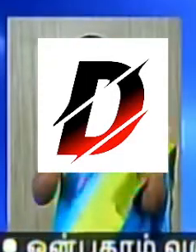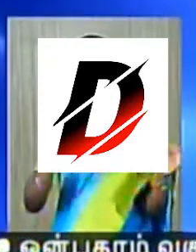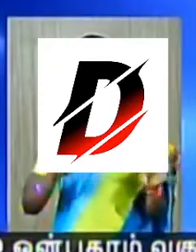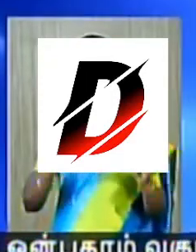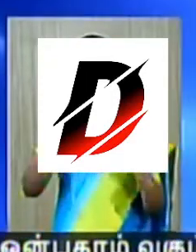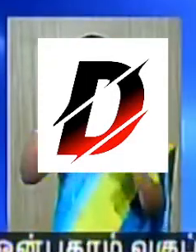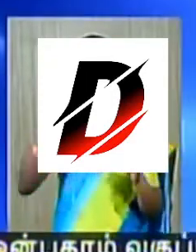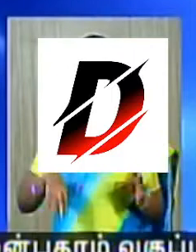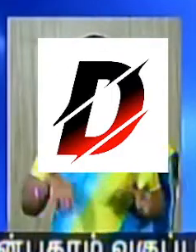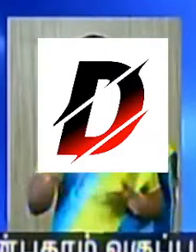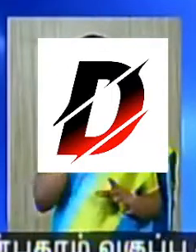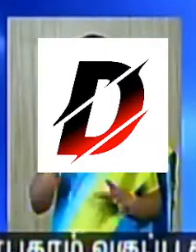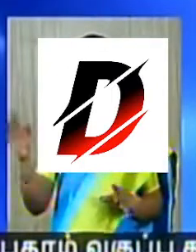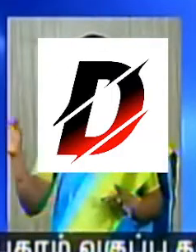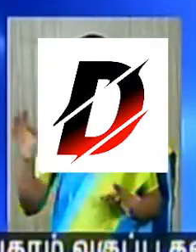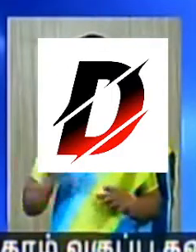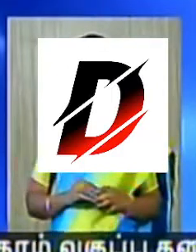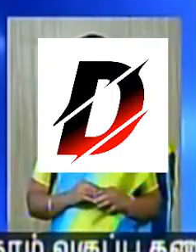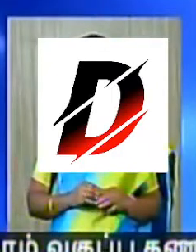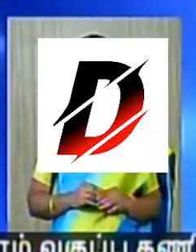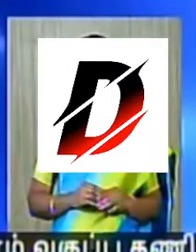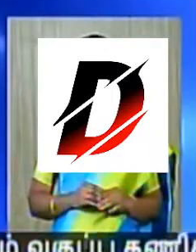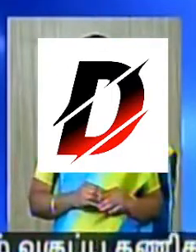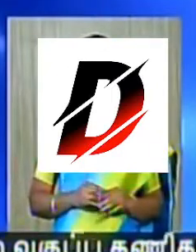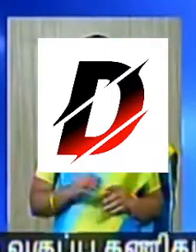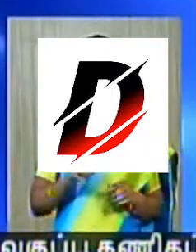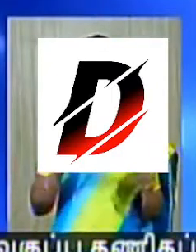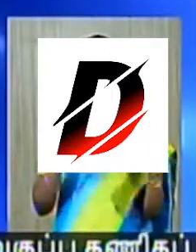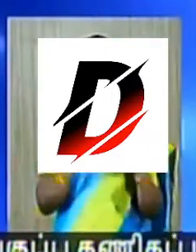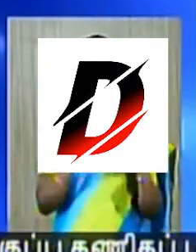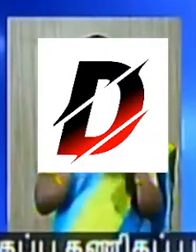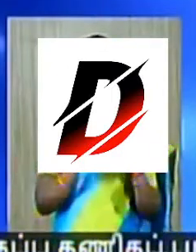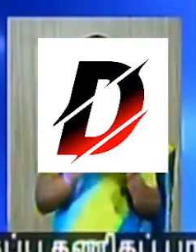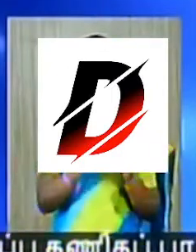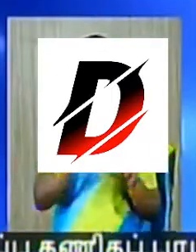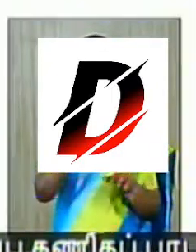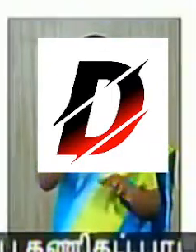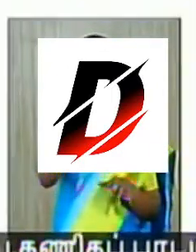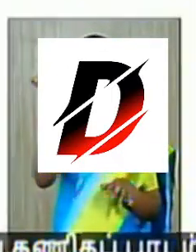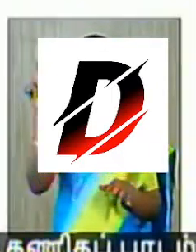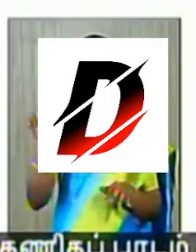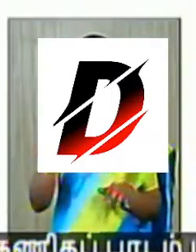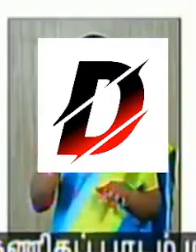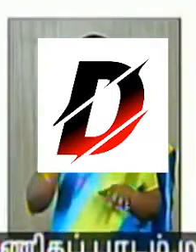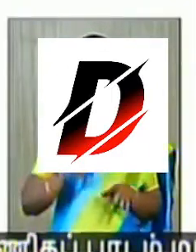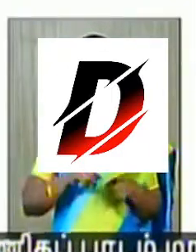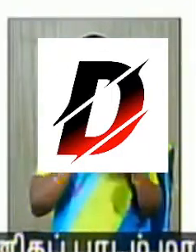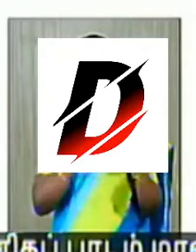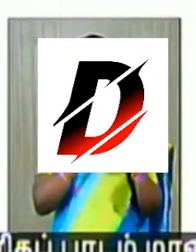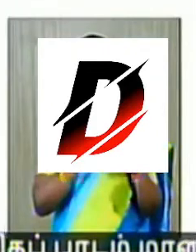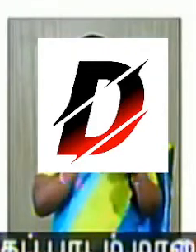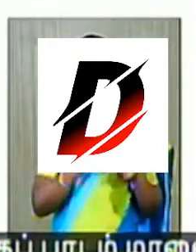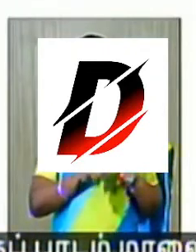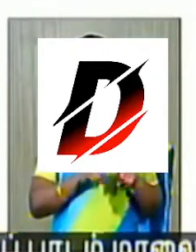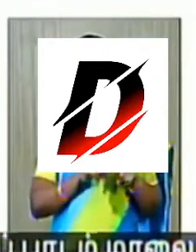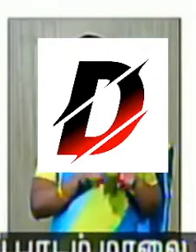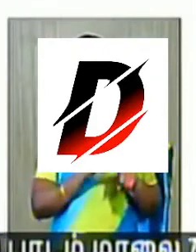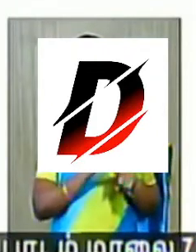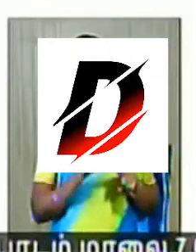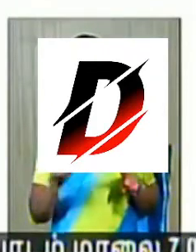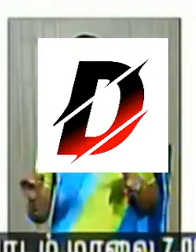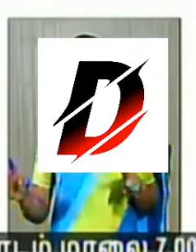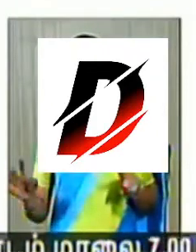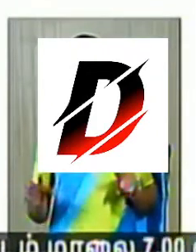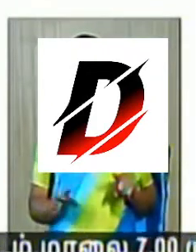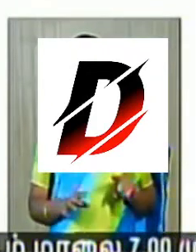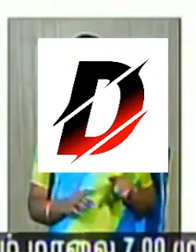நம்ம அத்தனையும் வரைபடத்தில் குறிக்க போகிறோம். குறிக்கிறதுக்கு முன்னாடி அளவு திட்டத்தை முடிவு பண்ணணும். எக்ஸ் அச்சில் எப்பயும் போல் நம்ம 1 2 3 4 5